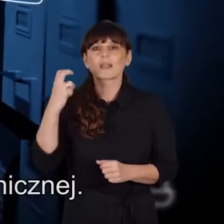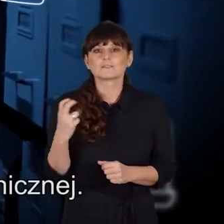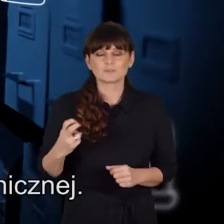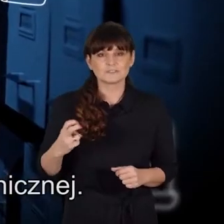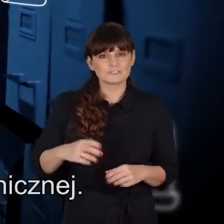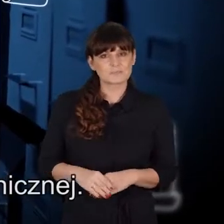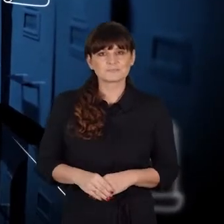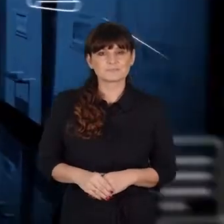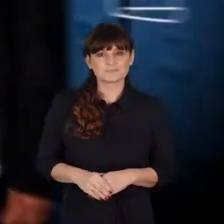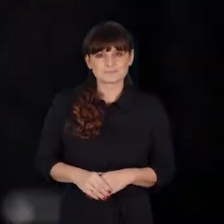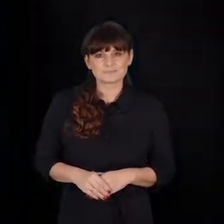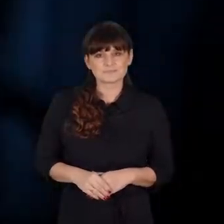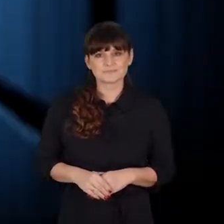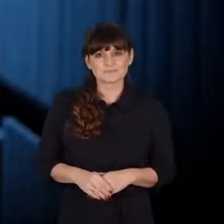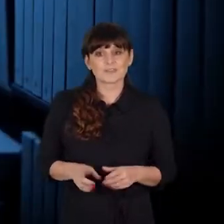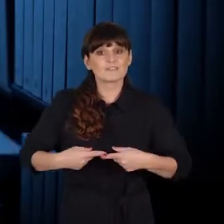postaci elektronicznej.